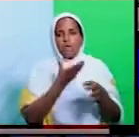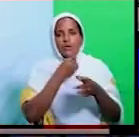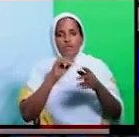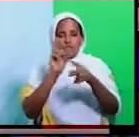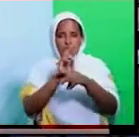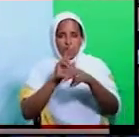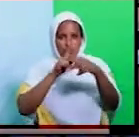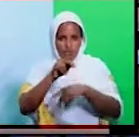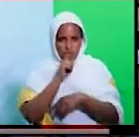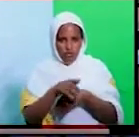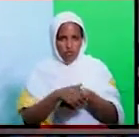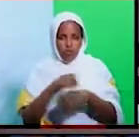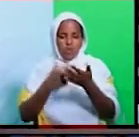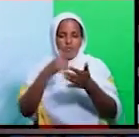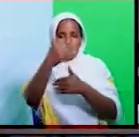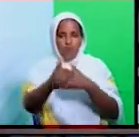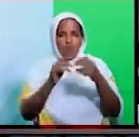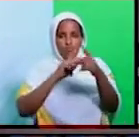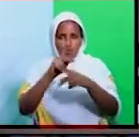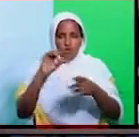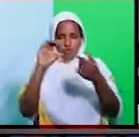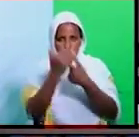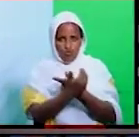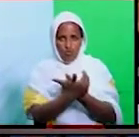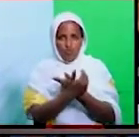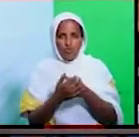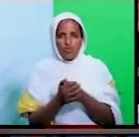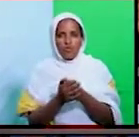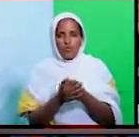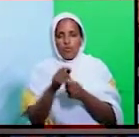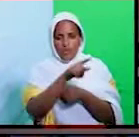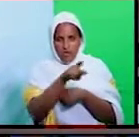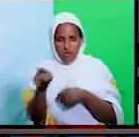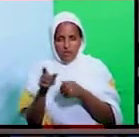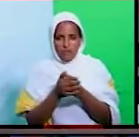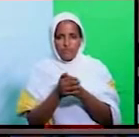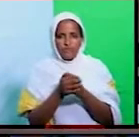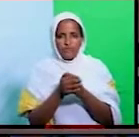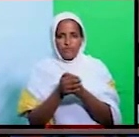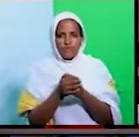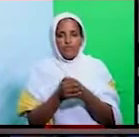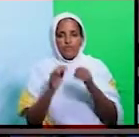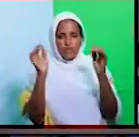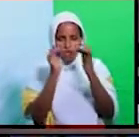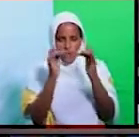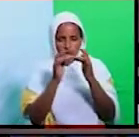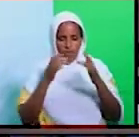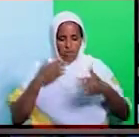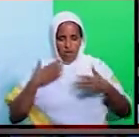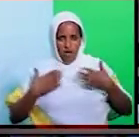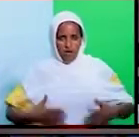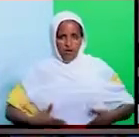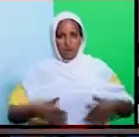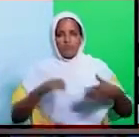ላይ ብናውቀው እንዲጠቅመን አውቆ በግልጽ የተጻፈው እያለ የተሰወረው ላይ ሄዶ ጊዜን ጉልበትን